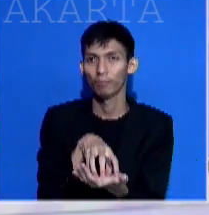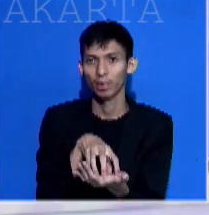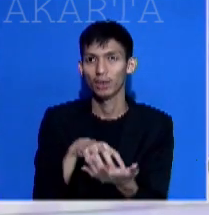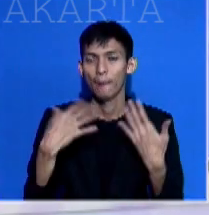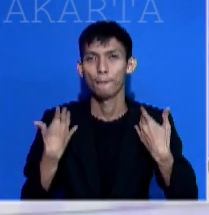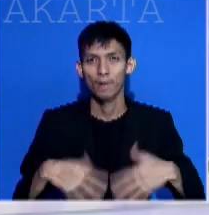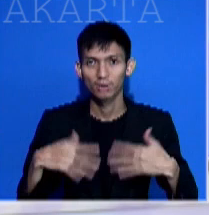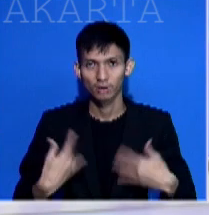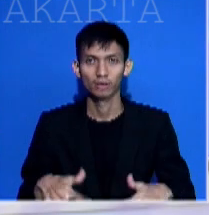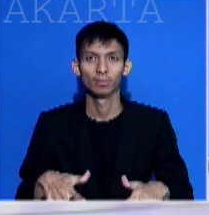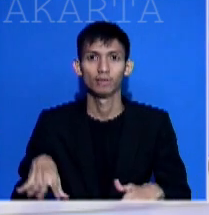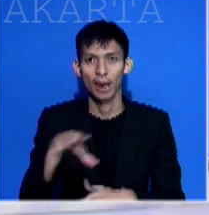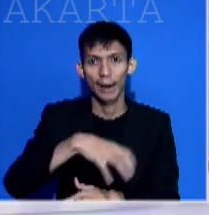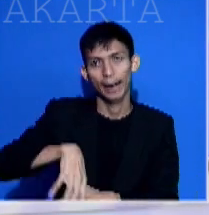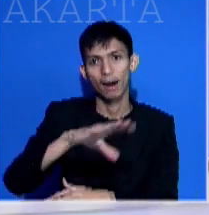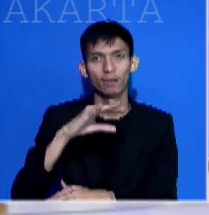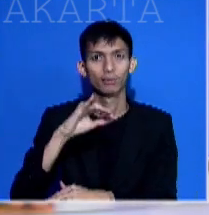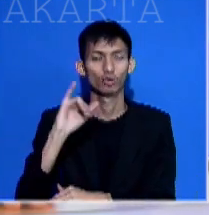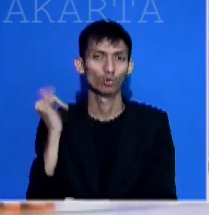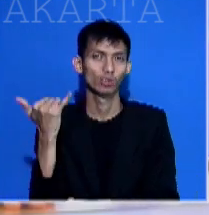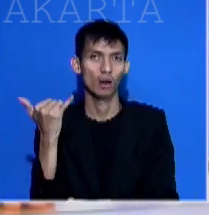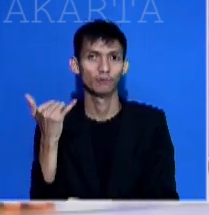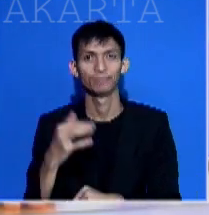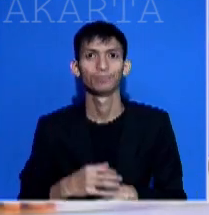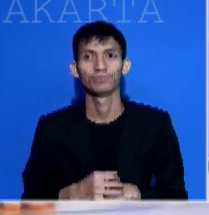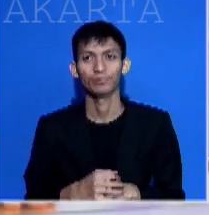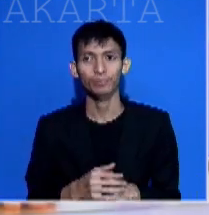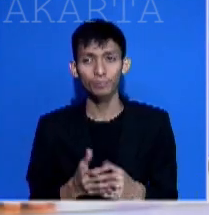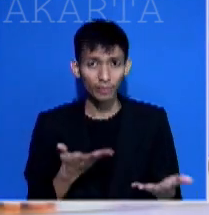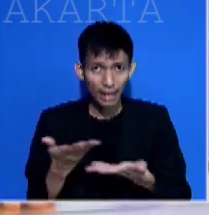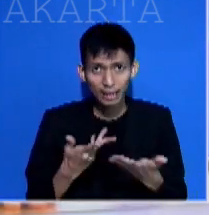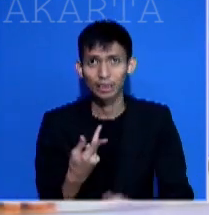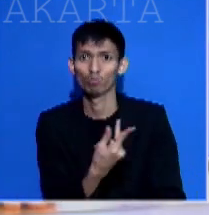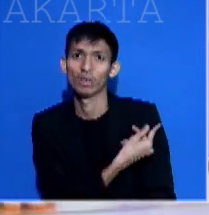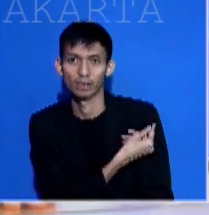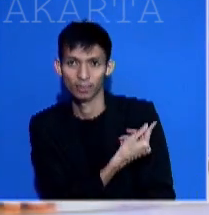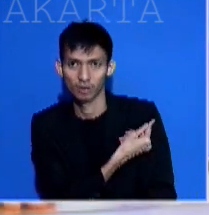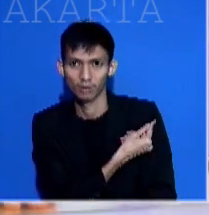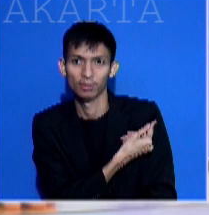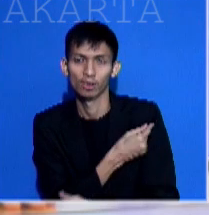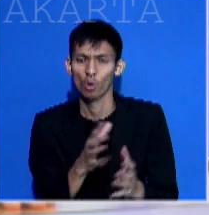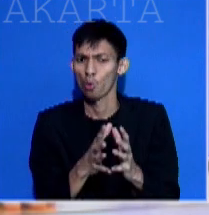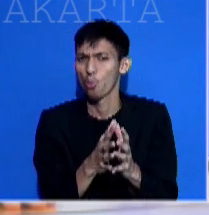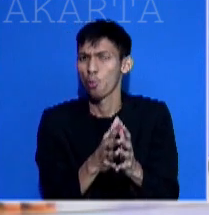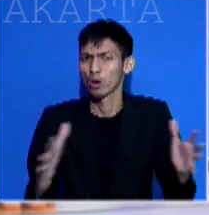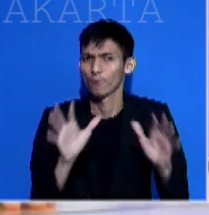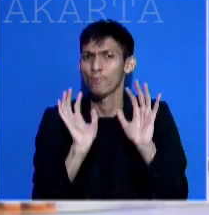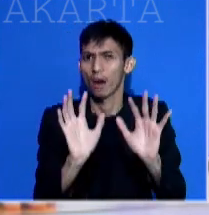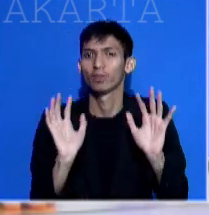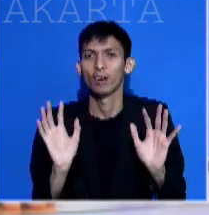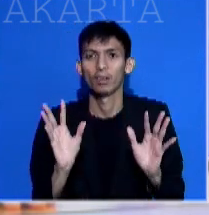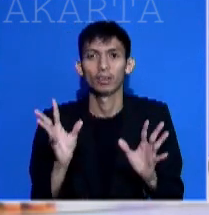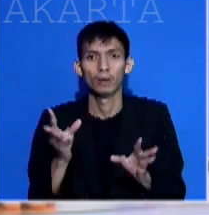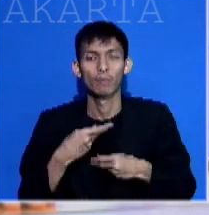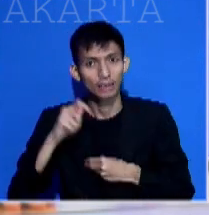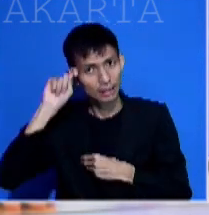DIY. Program pelayanan serentak digelar guna memperluas cakupan sasaran imunisasi pada bayi serta menyambut pekan imunisasi